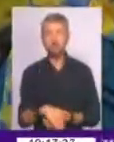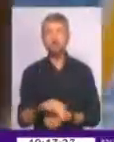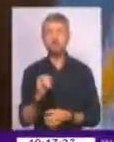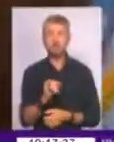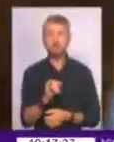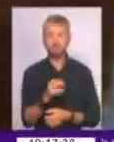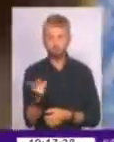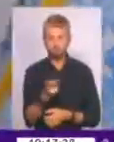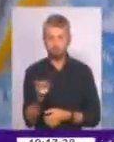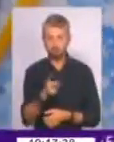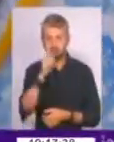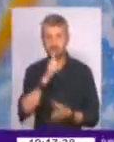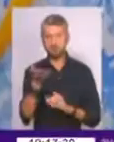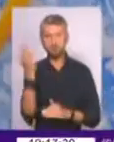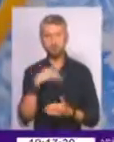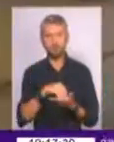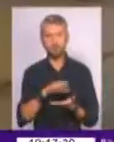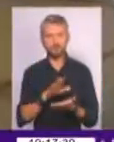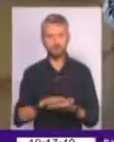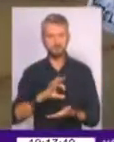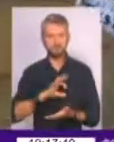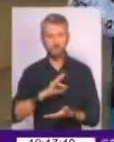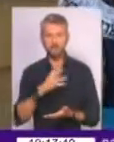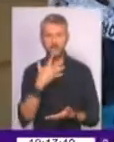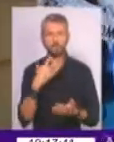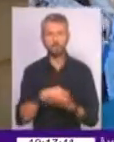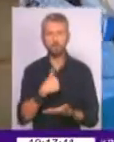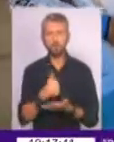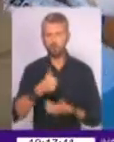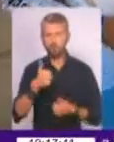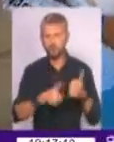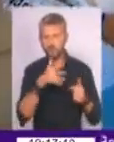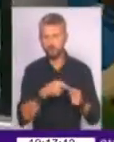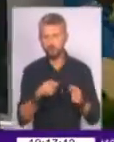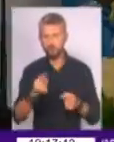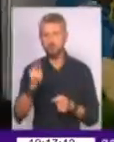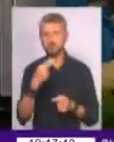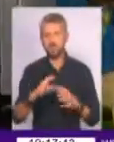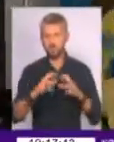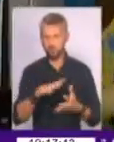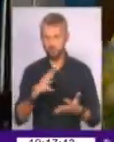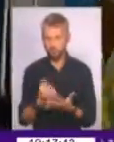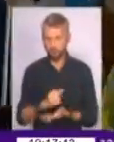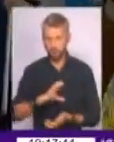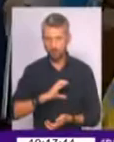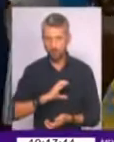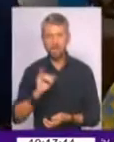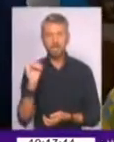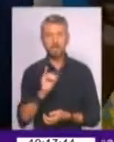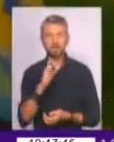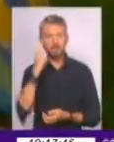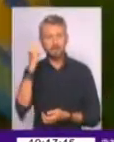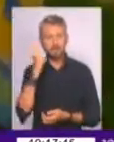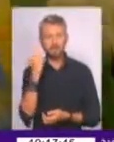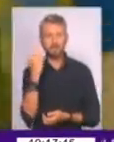Михайло, і Андрій місяць тому відзначилися медалями на своєму головному старті сезону, чемпіонаті світу. І в Китаї їхня форма